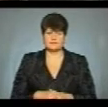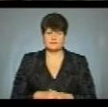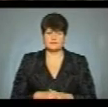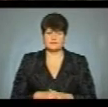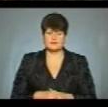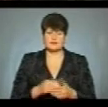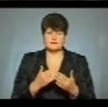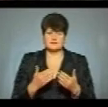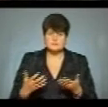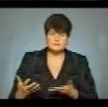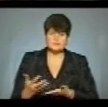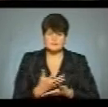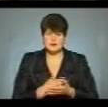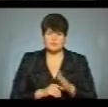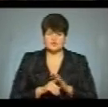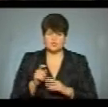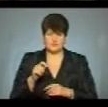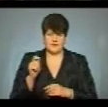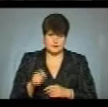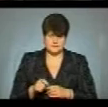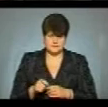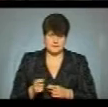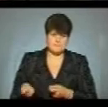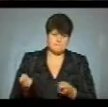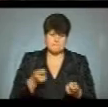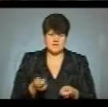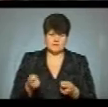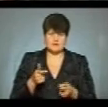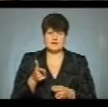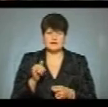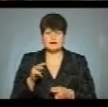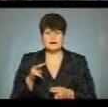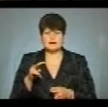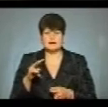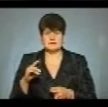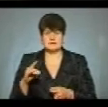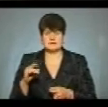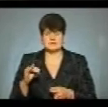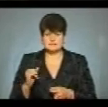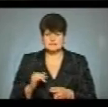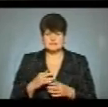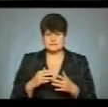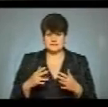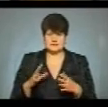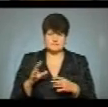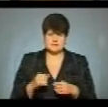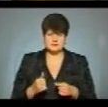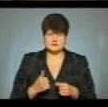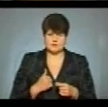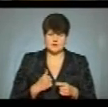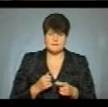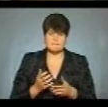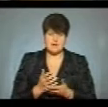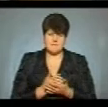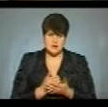Експозиція почала збиратися з початком війни. Привозилися гільзи, тубуси від гранатометів, всі боєприпаси вихолощені